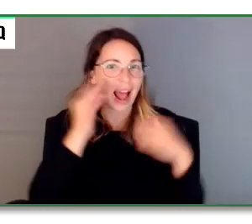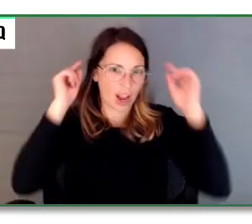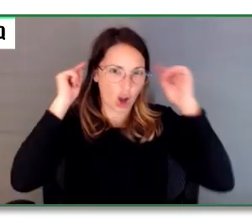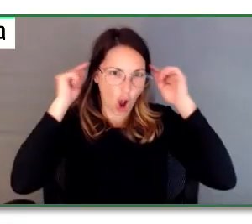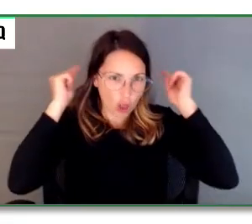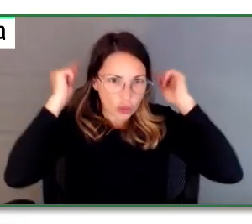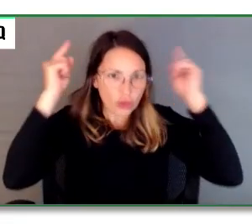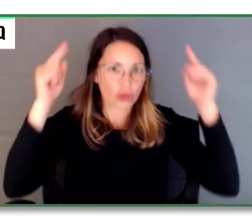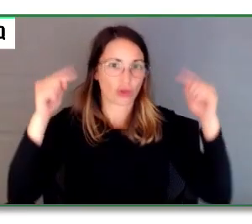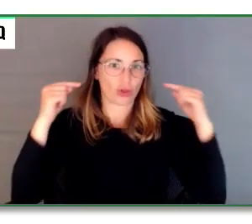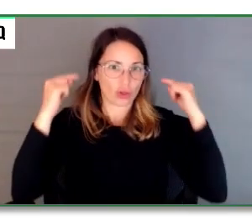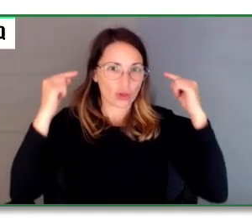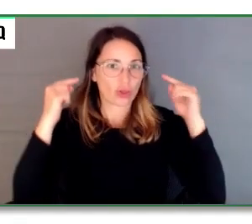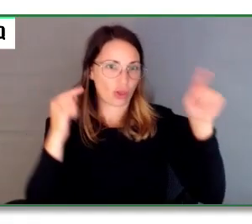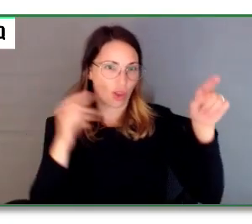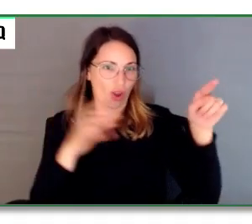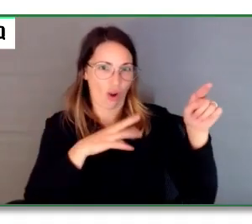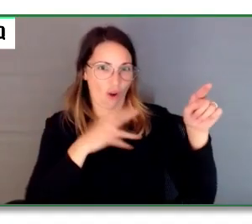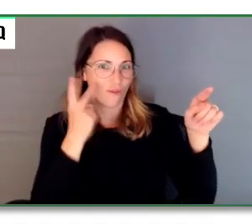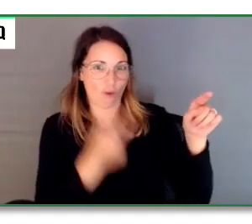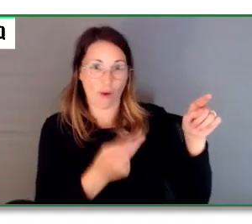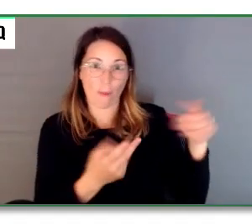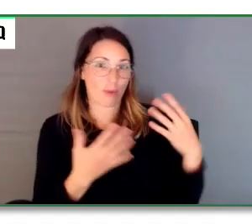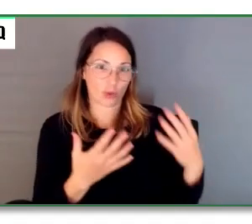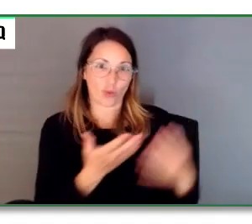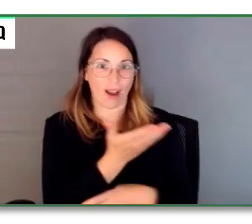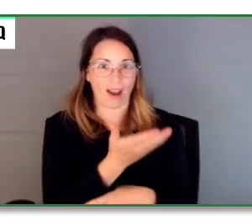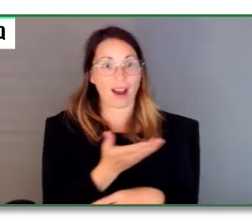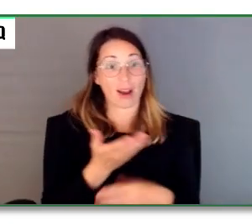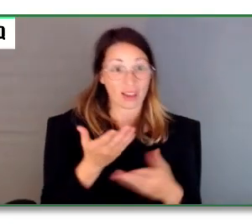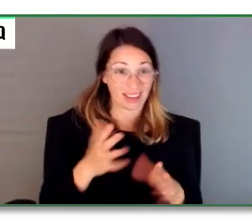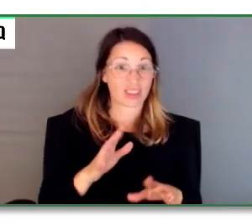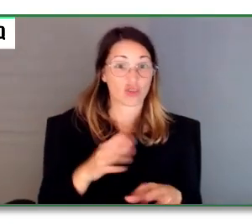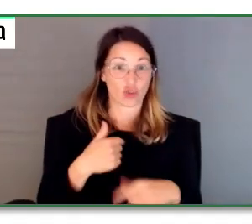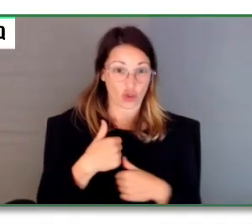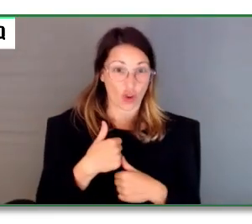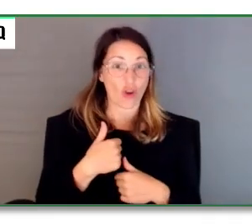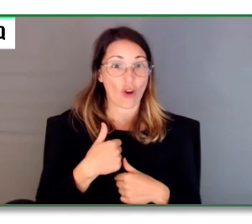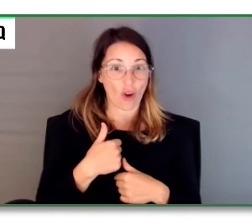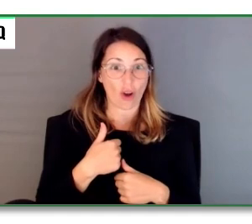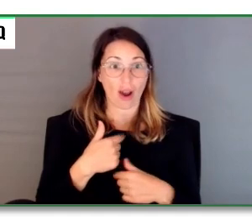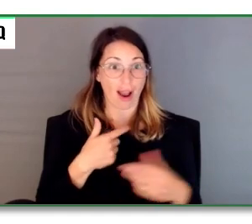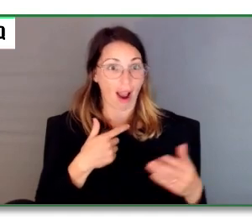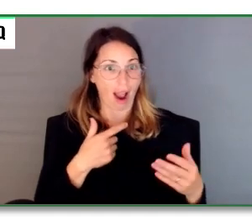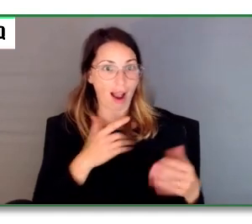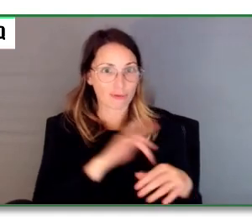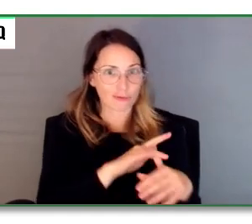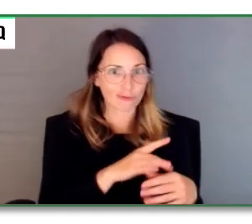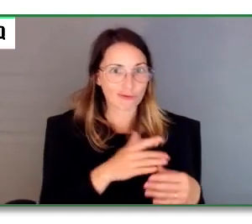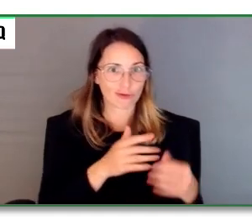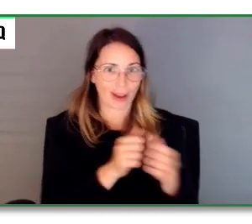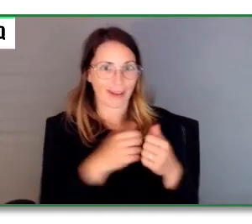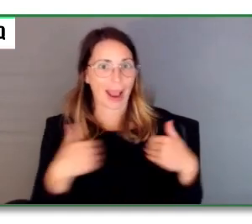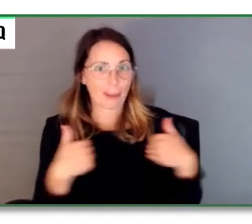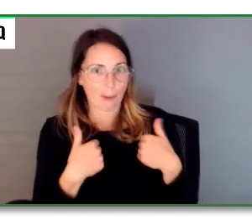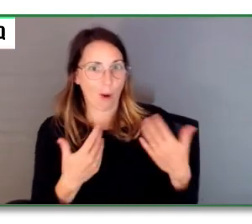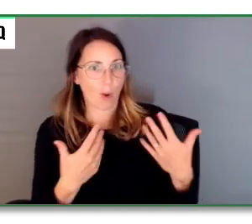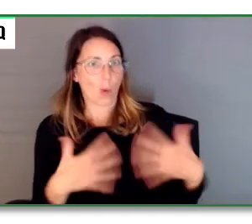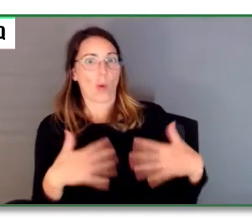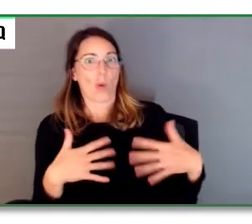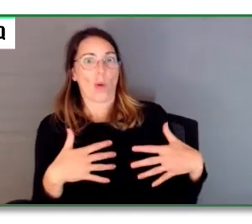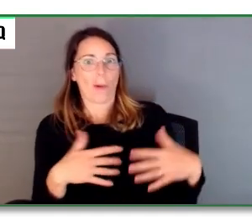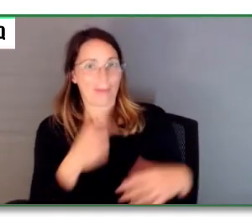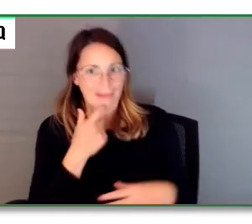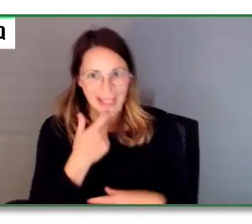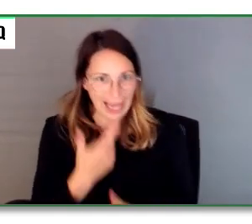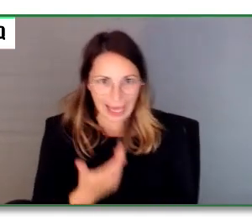Et j'ai déjà eu une interaction avec un de ces boucs et ça n'était pas facile. Mais